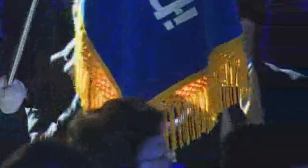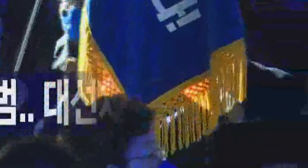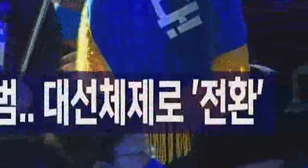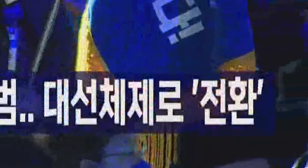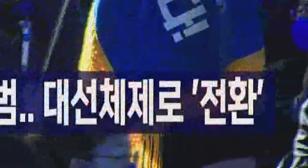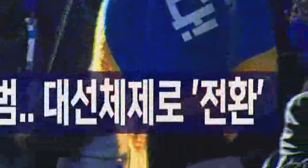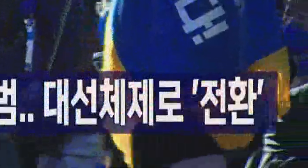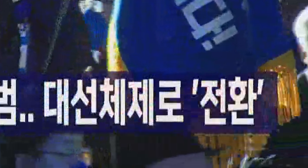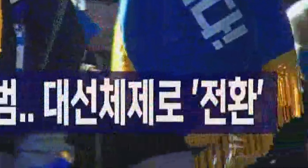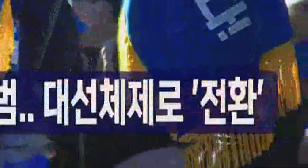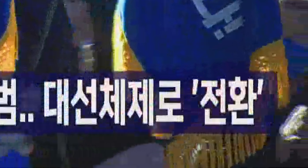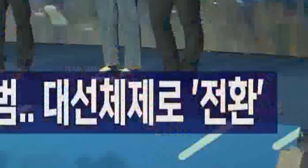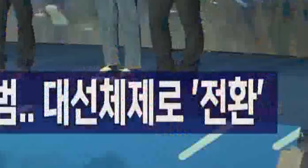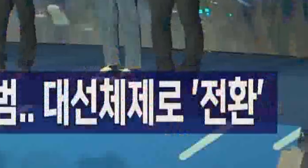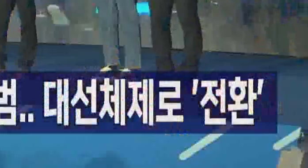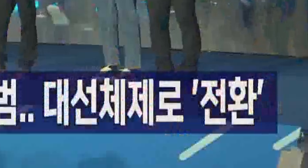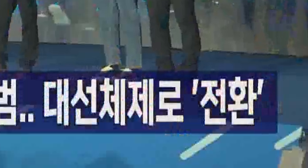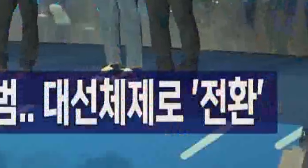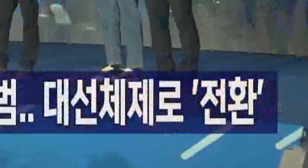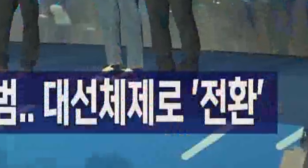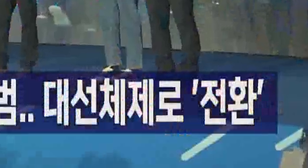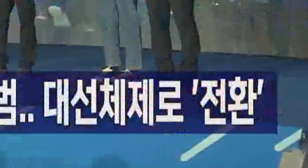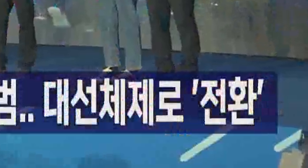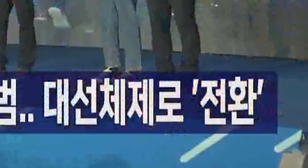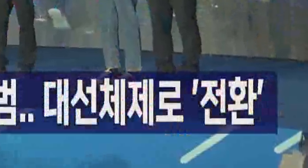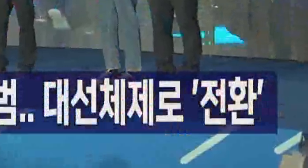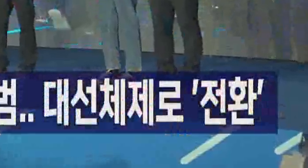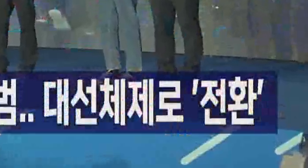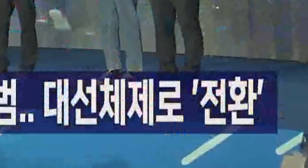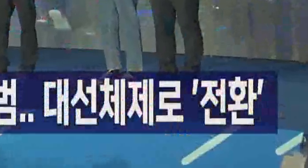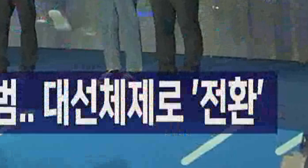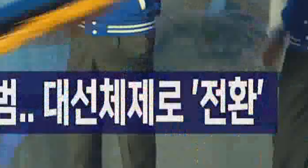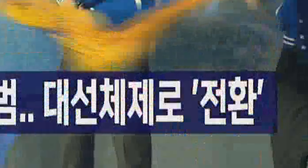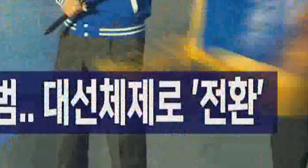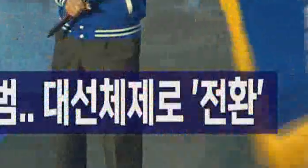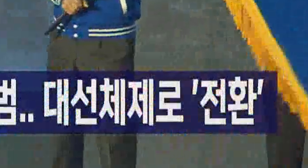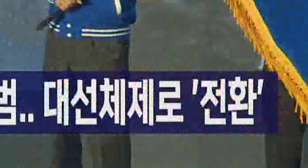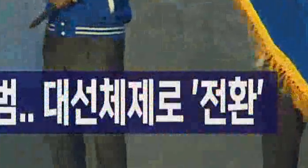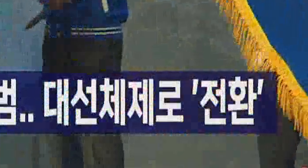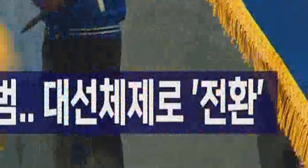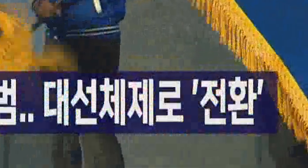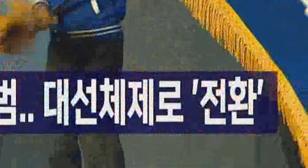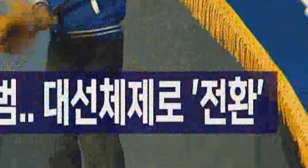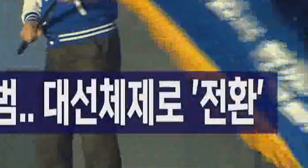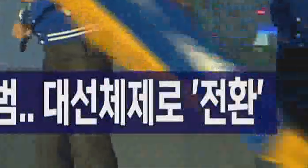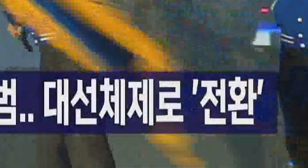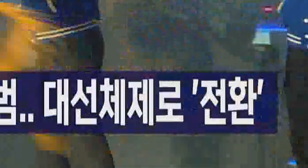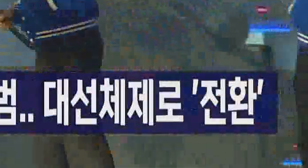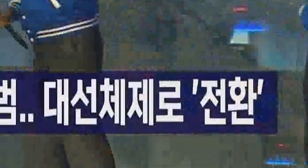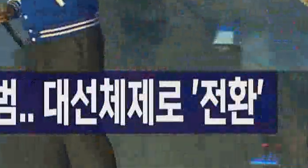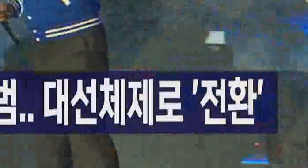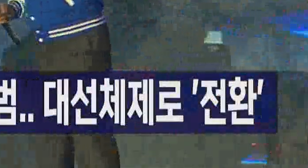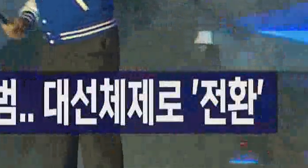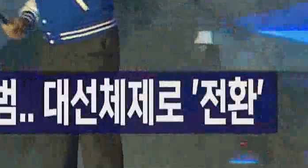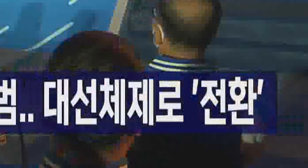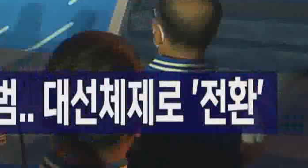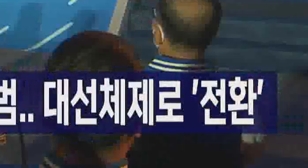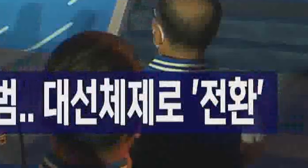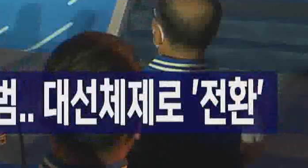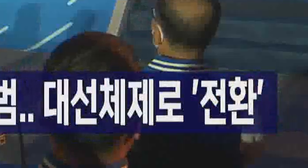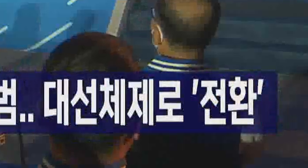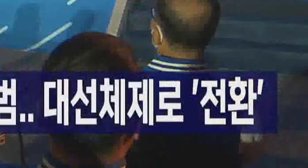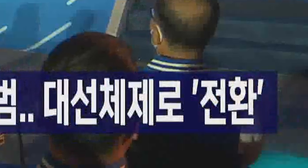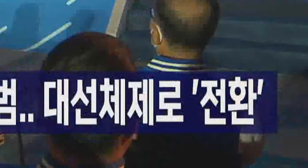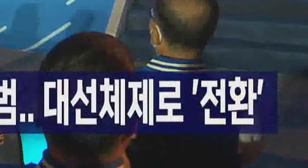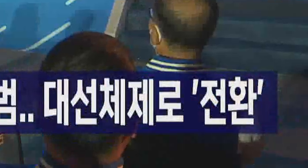내년 3월 대선을 앞두고 더불어민주당의 텃밭인 전남에서 민주당 선거대책위원회가 꾸려졌습니다. 지역 국회의원은